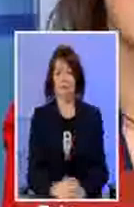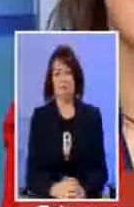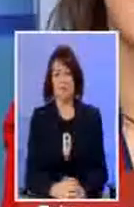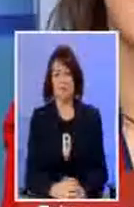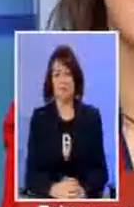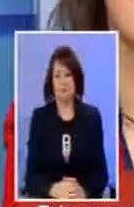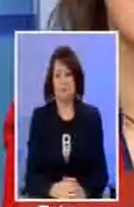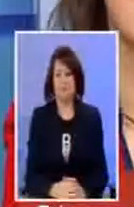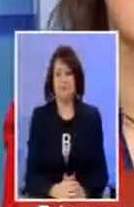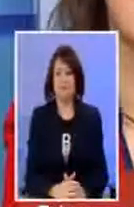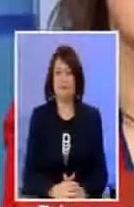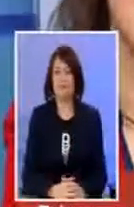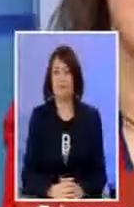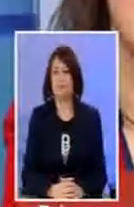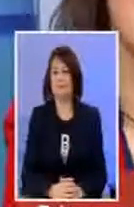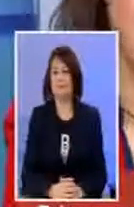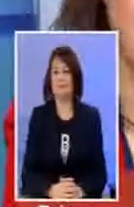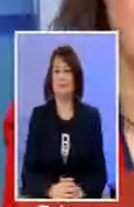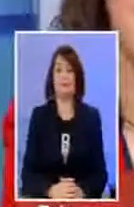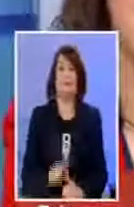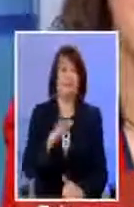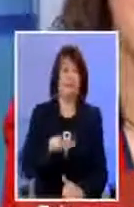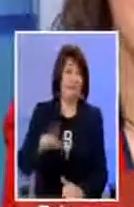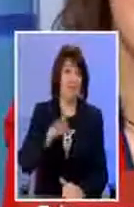αλλά δεν είναι έτσι παντού.